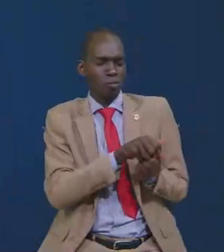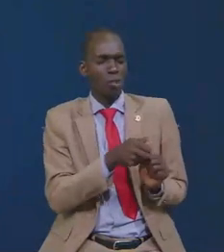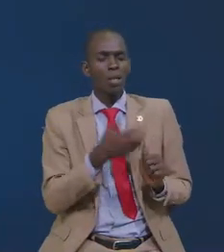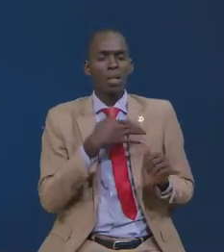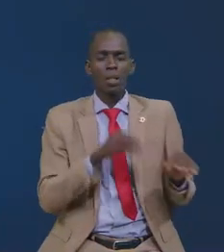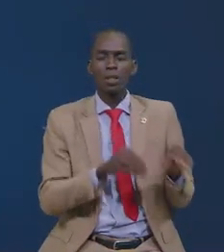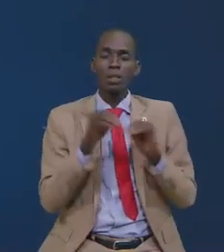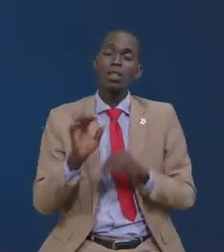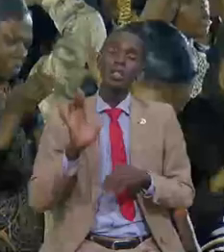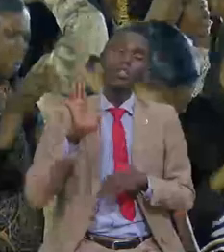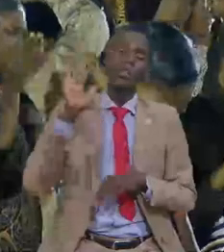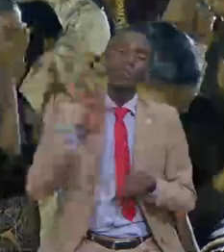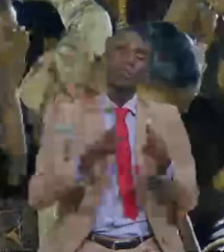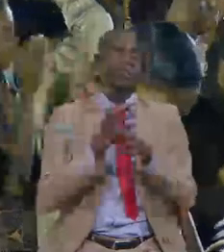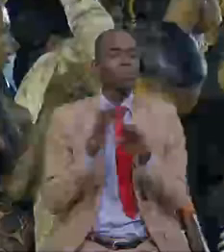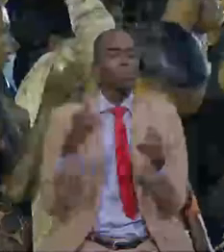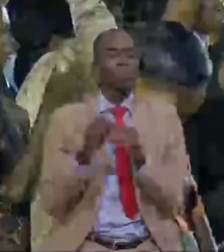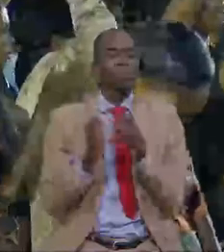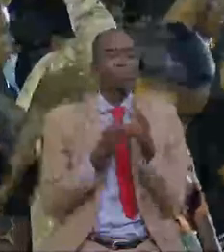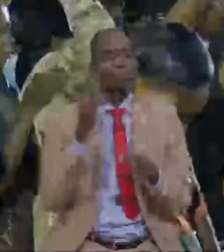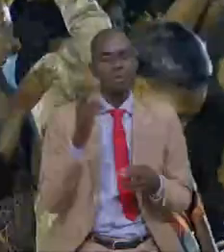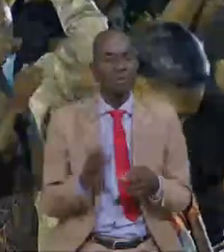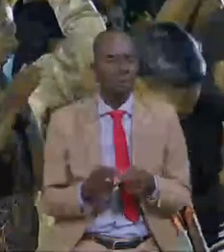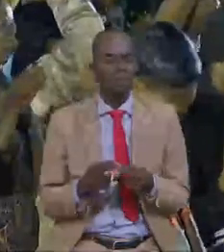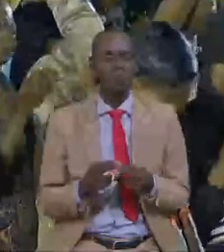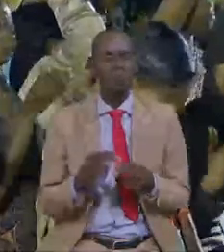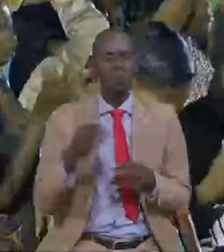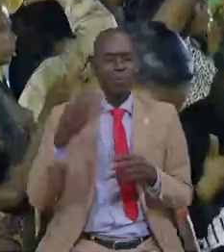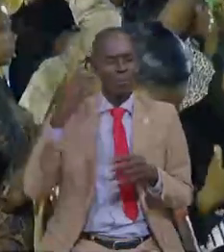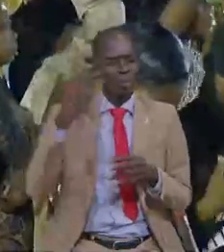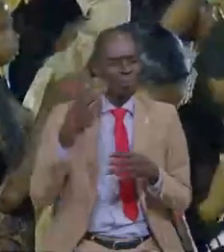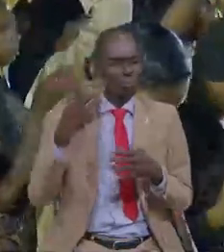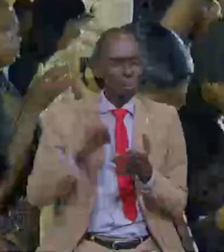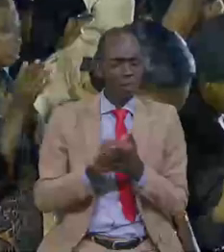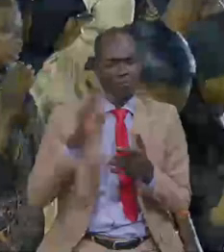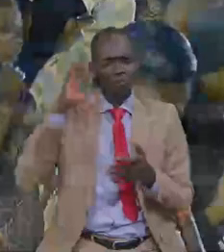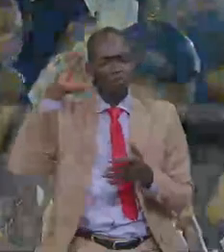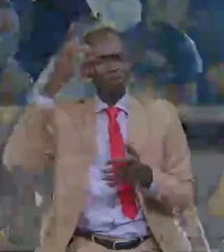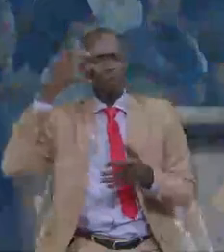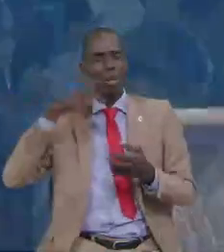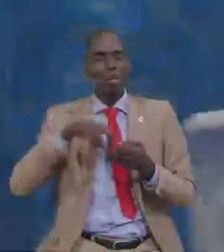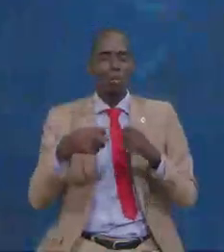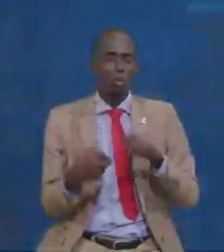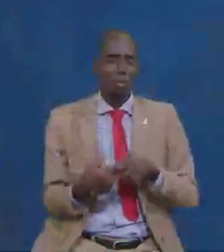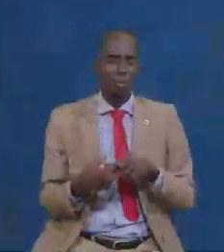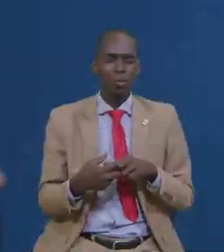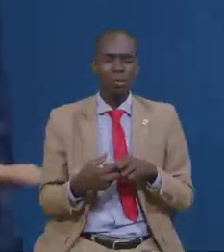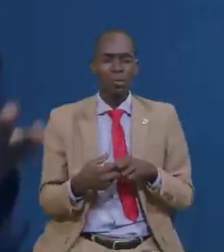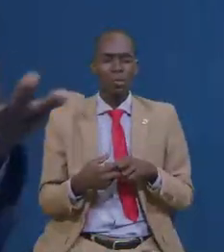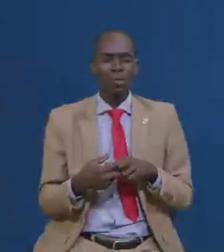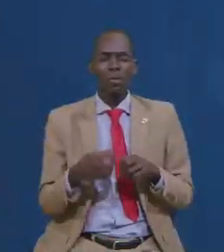écrases, que tu enlèves tout et affranchis ton peuple au nom de Jésus. Les problèmes